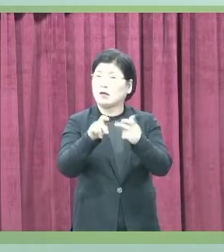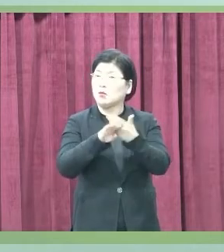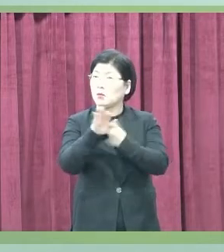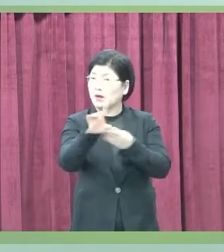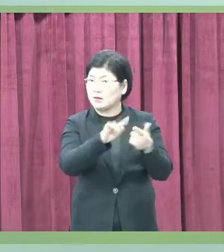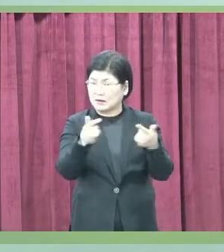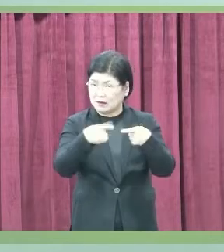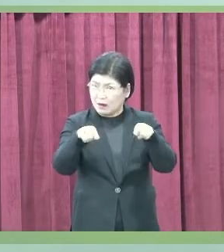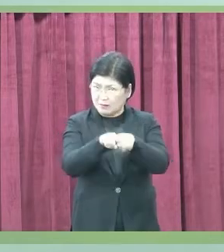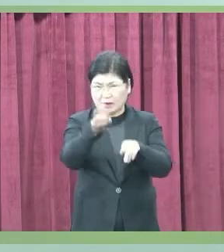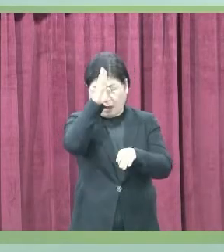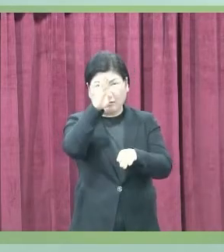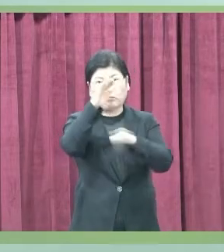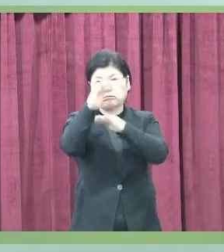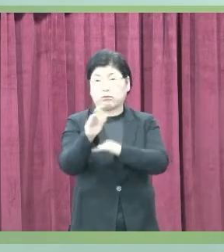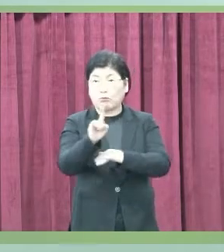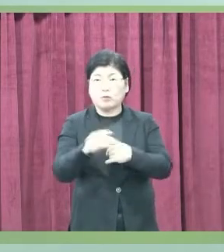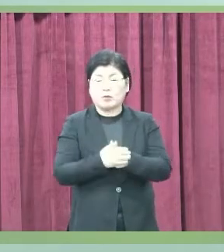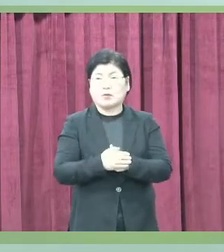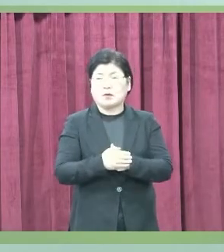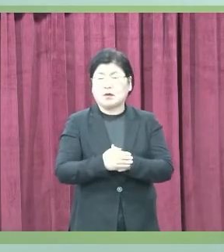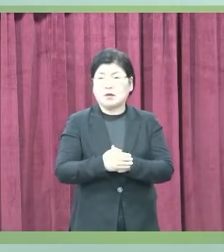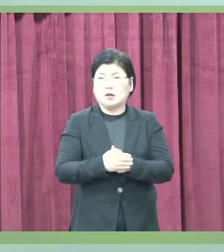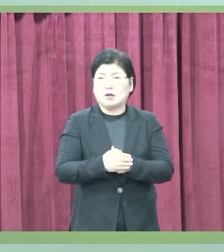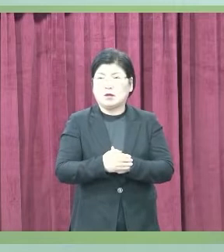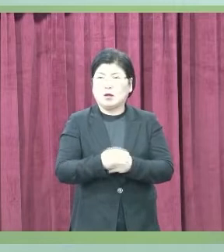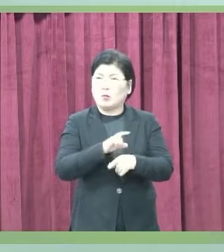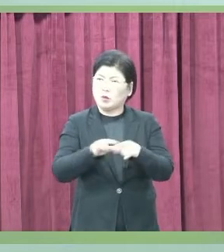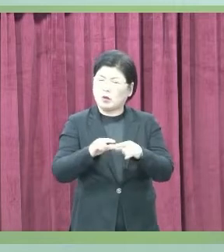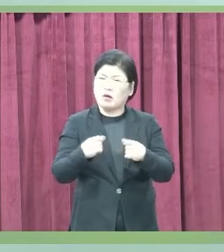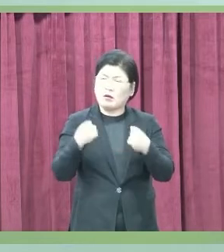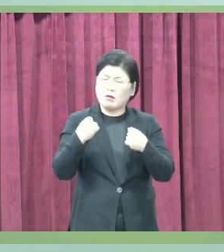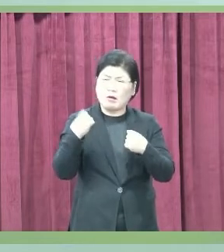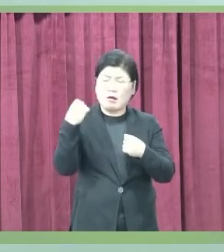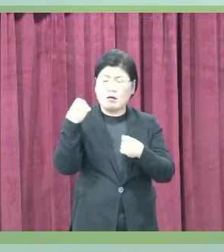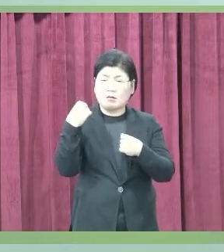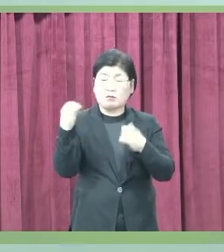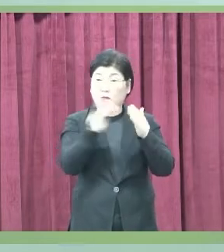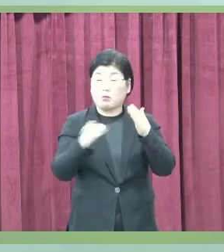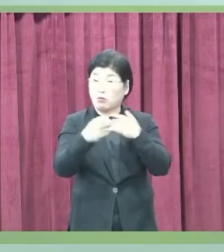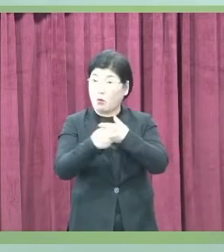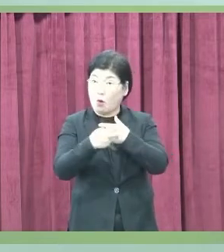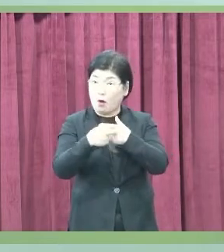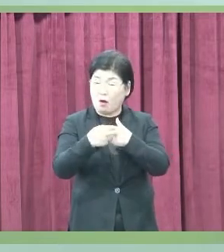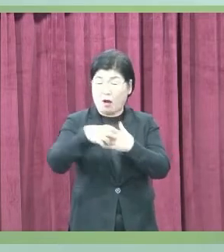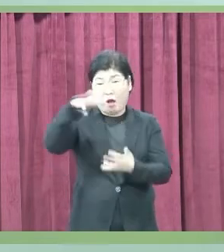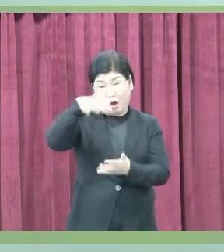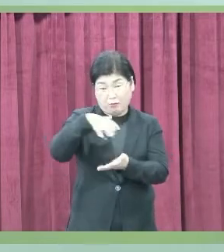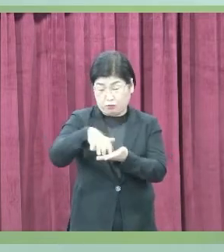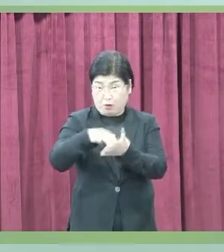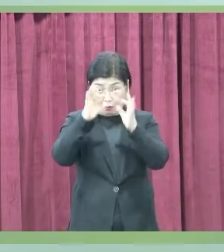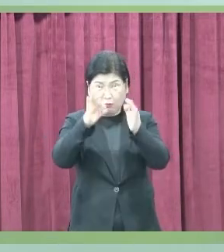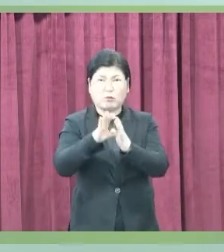보시면 저희가 다빈도 질환 같은 경우는 건보공단에서 전국민 대상으로 통계를 내고 있는데 저희가 전국민